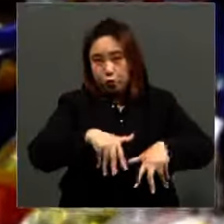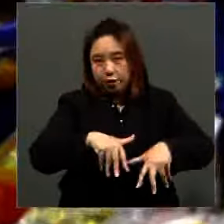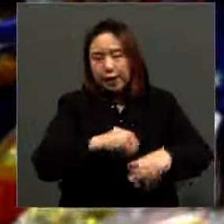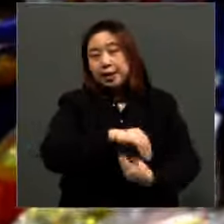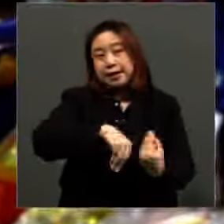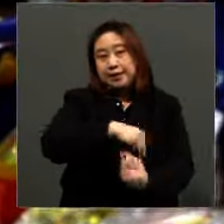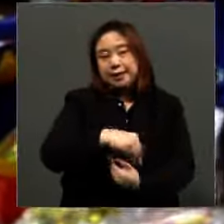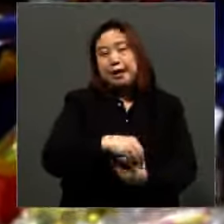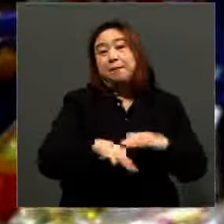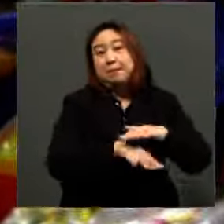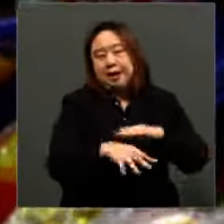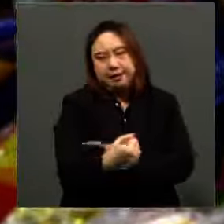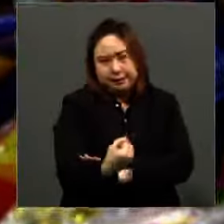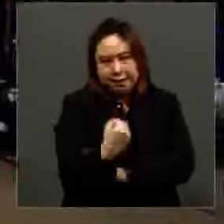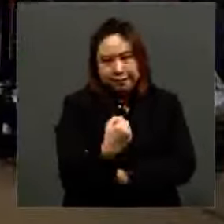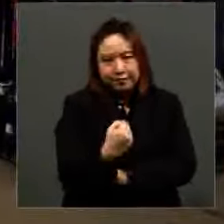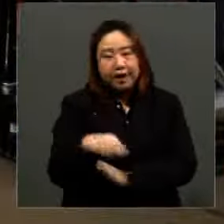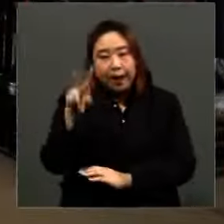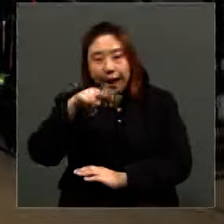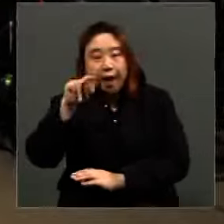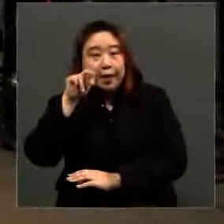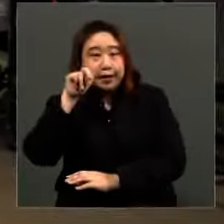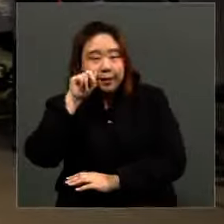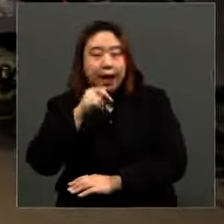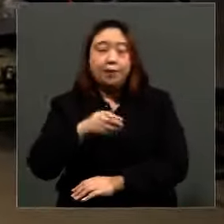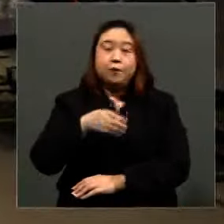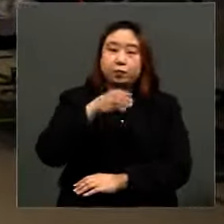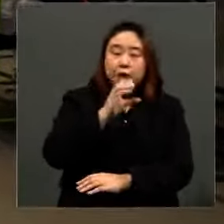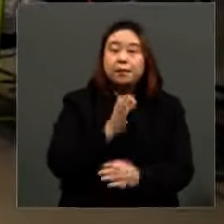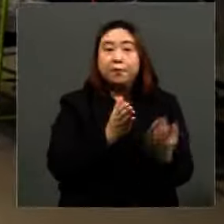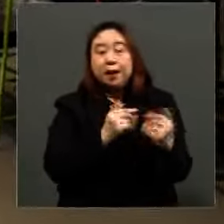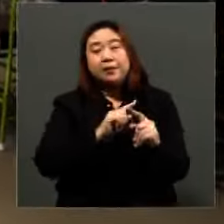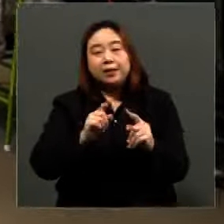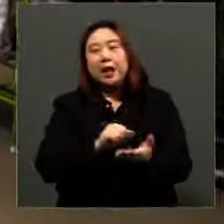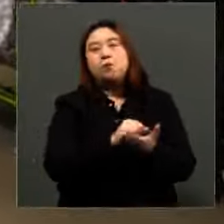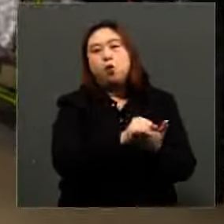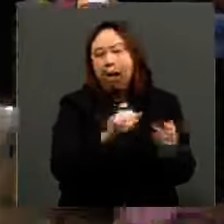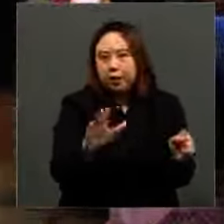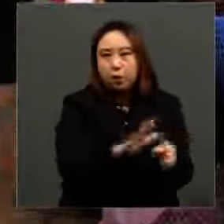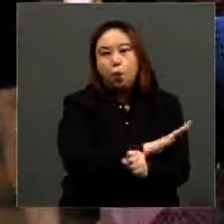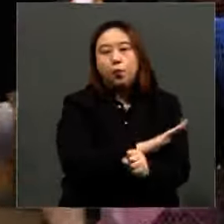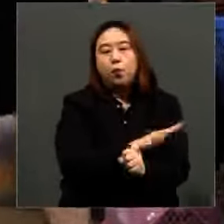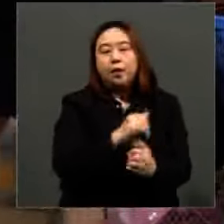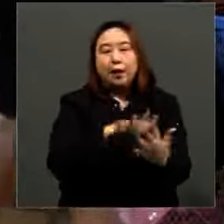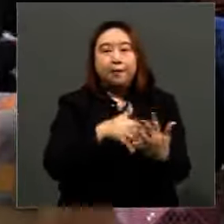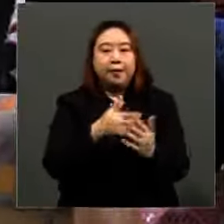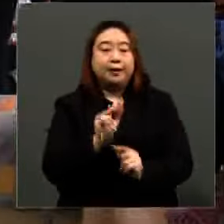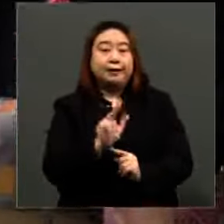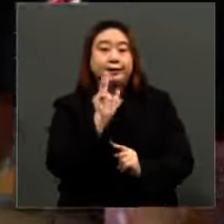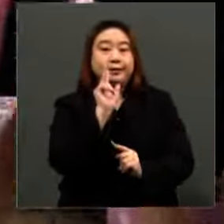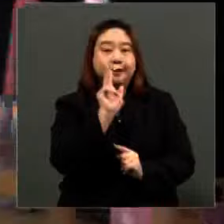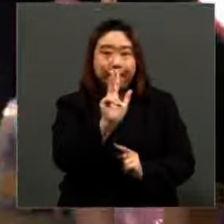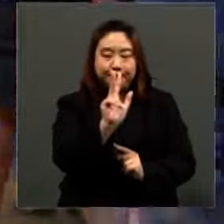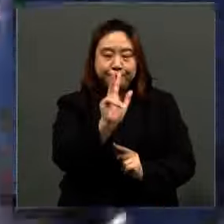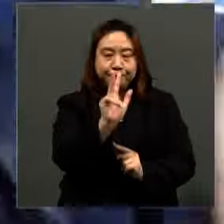ผานรากรวมถึงการจัดหาน้ำอุปโภคบริโภคบริการประชาชนให้ทั่วถึงและยุทธศาสตร์ที่ 3ก็คือยุทธศาสตร์